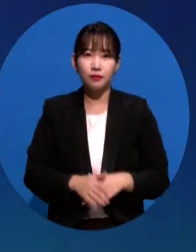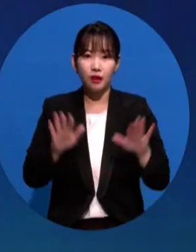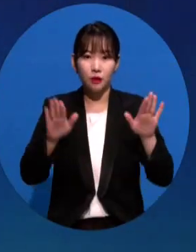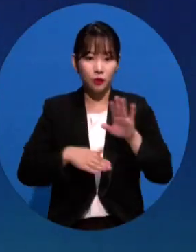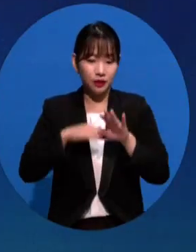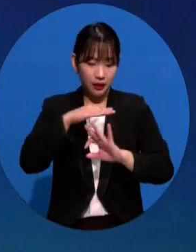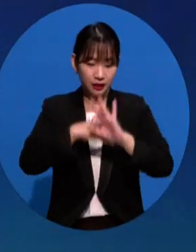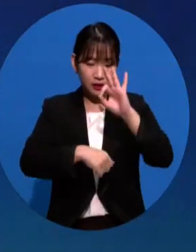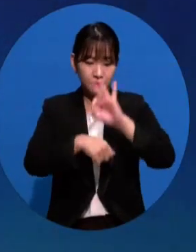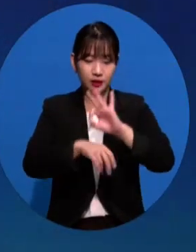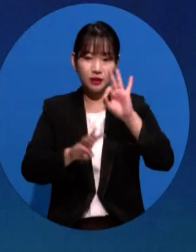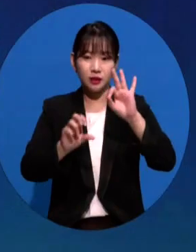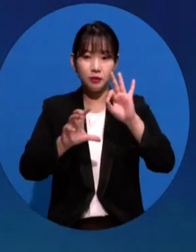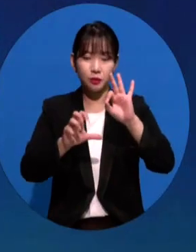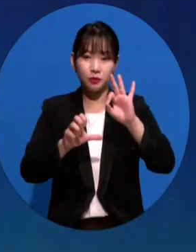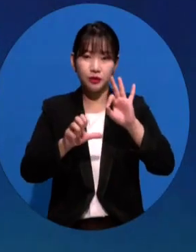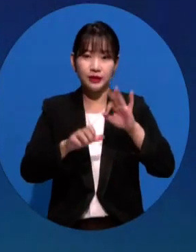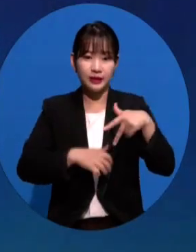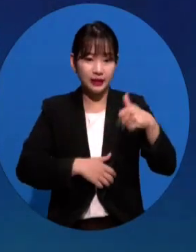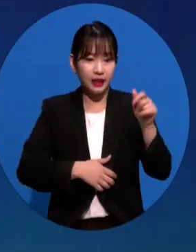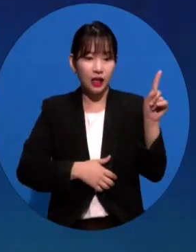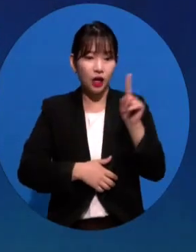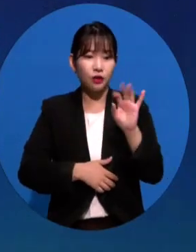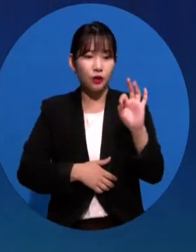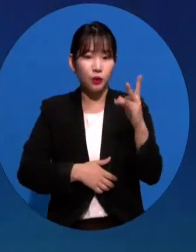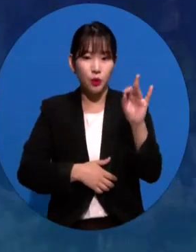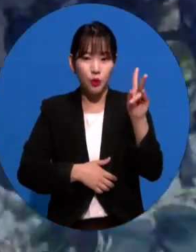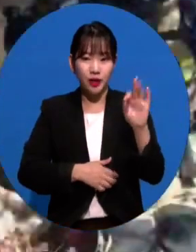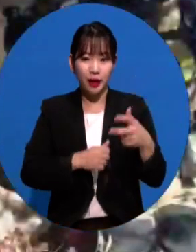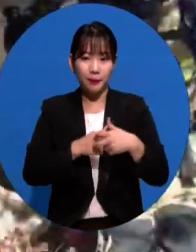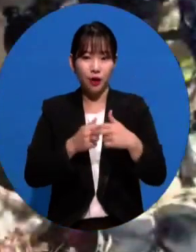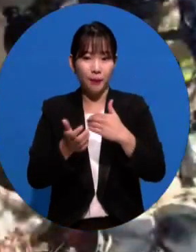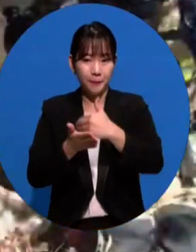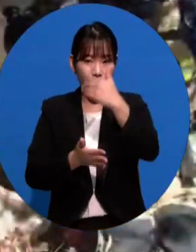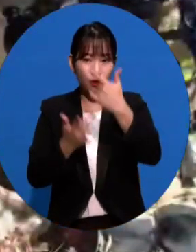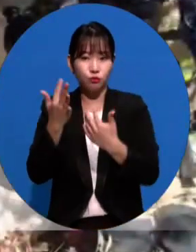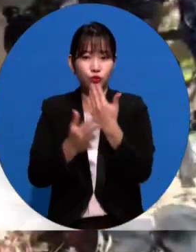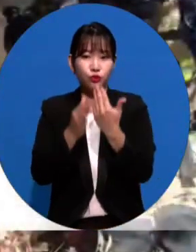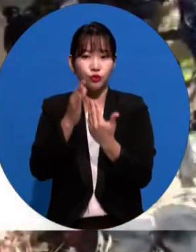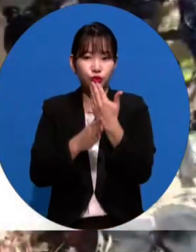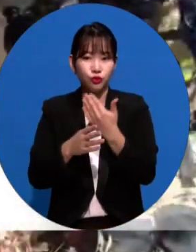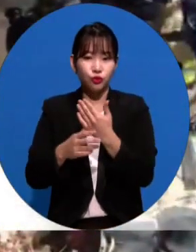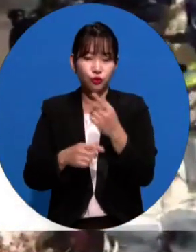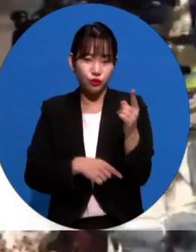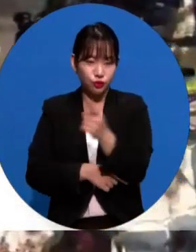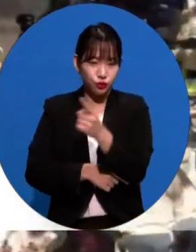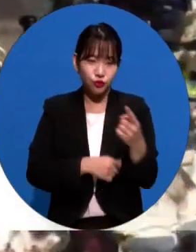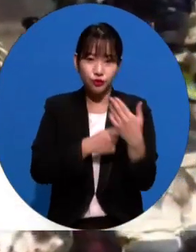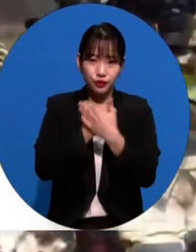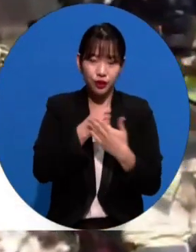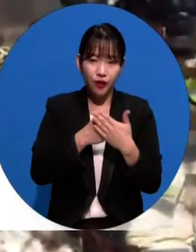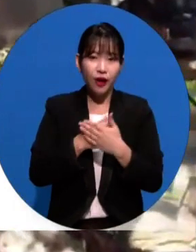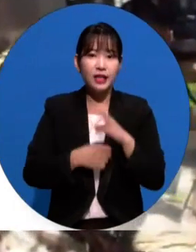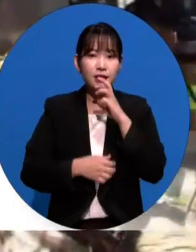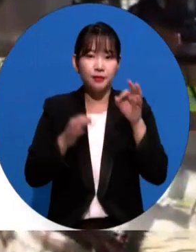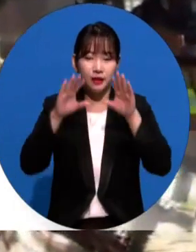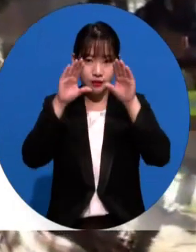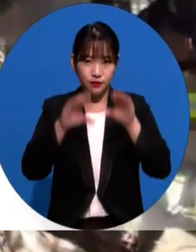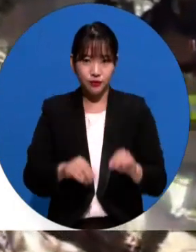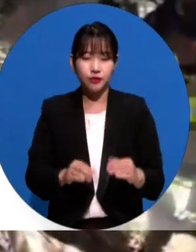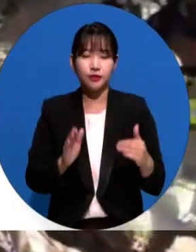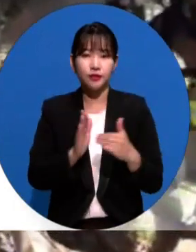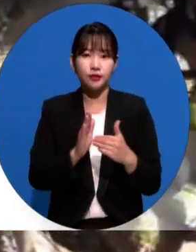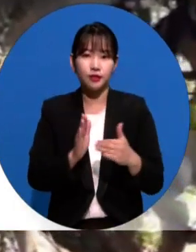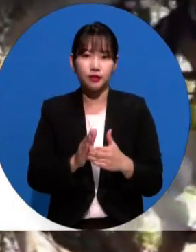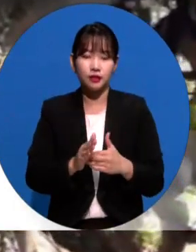오늘 오전 10시 35분쯤 장흥의 한 요양병원 외벽에서 불이 나 출동한 119에 의해 20여 분 만에